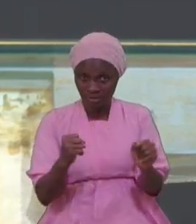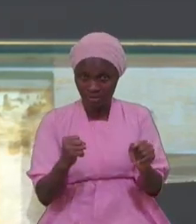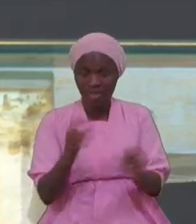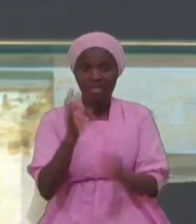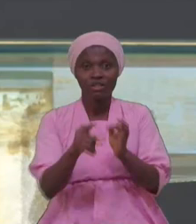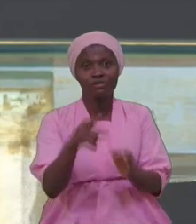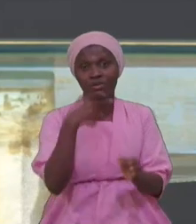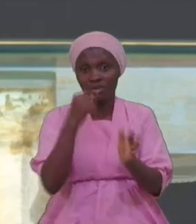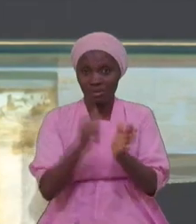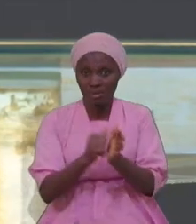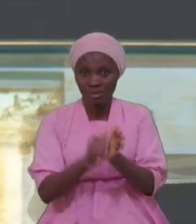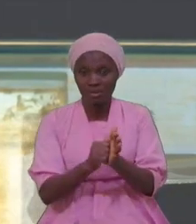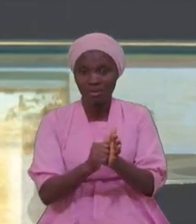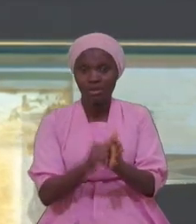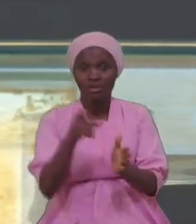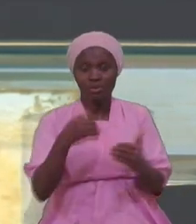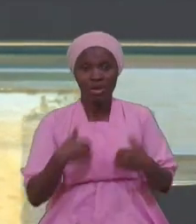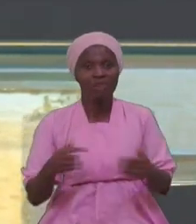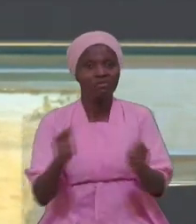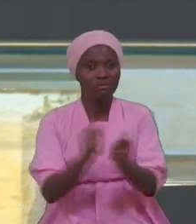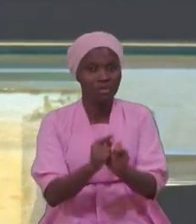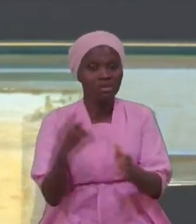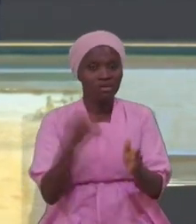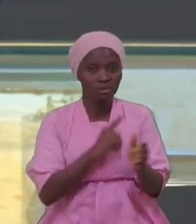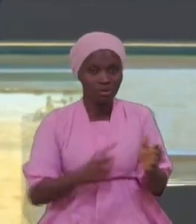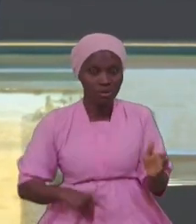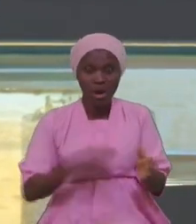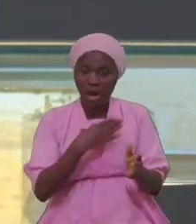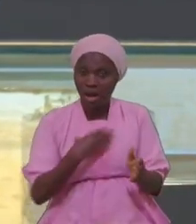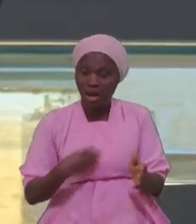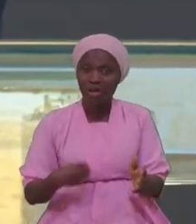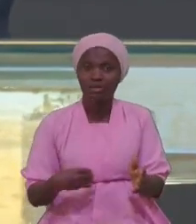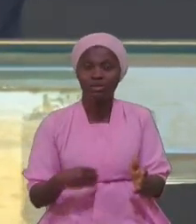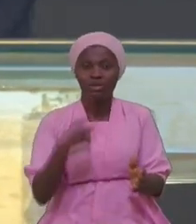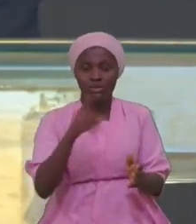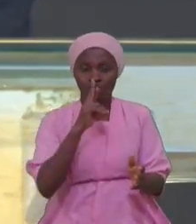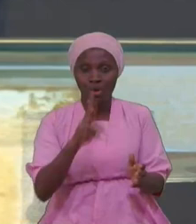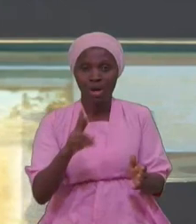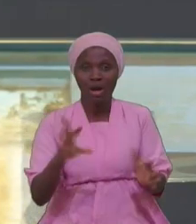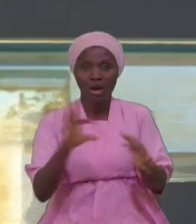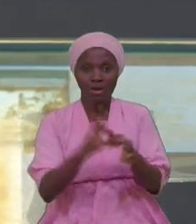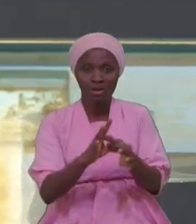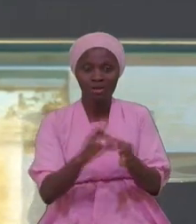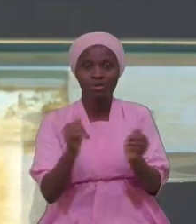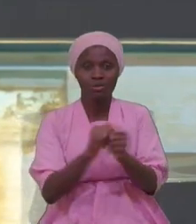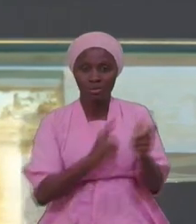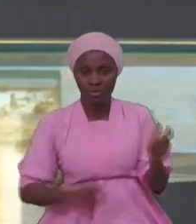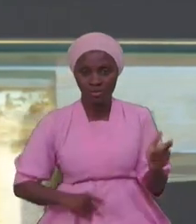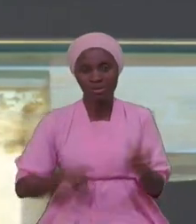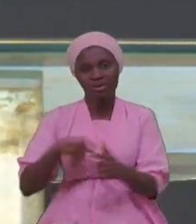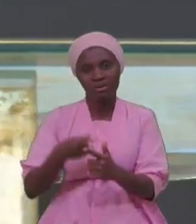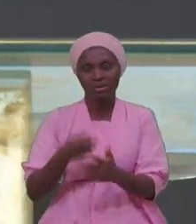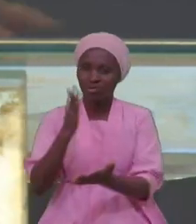tu dis que tu as rencontré le Seigneur, que tu t'es connecté à lui, cesse de